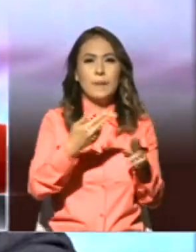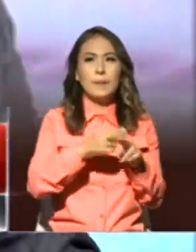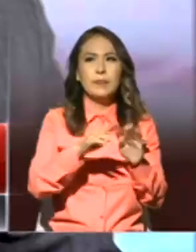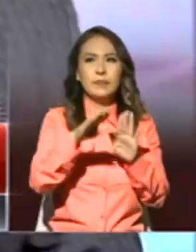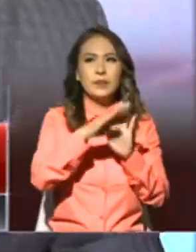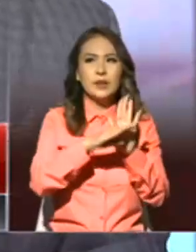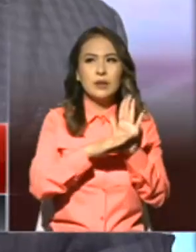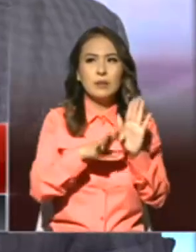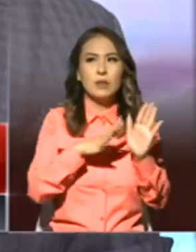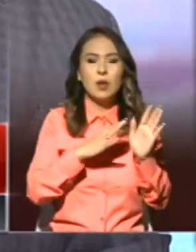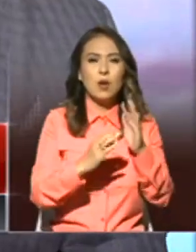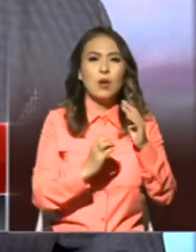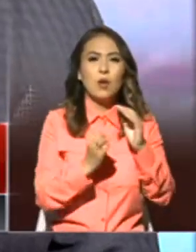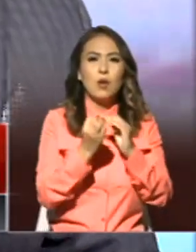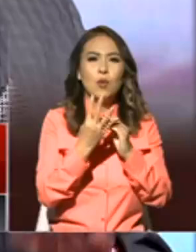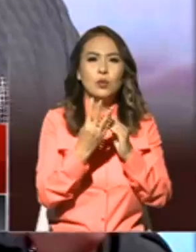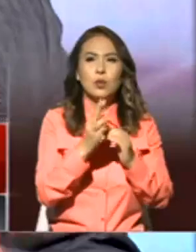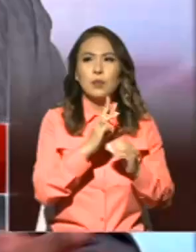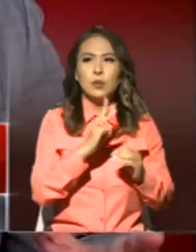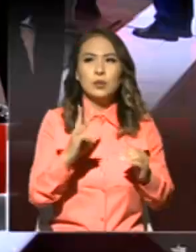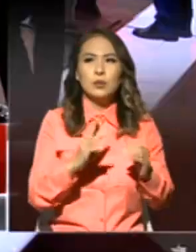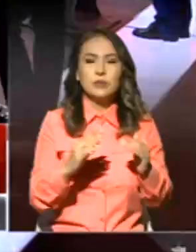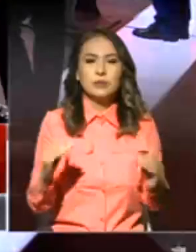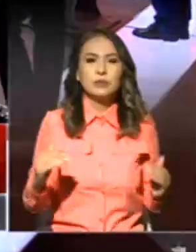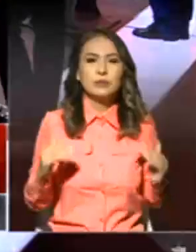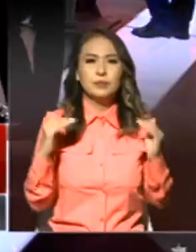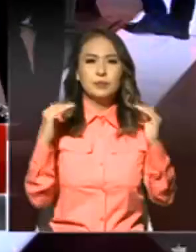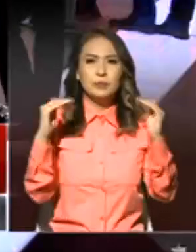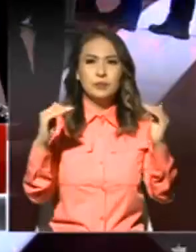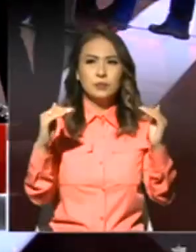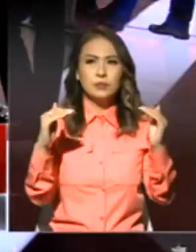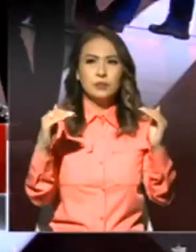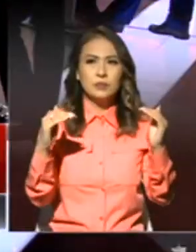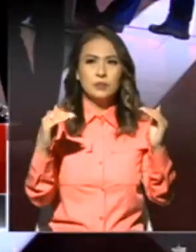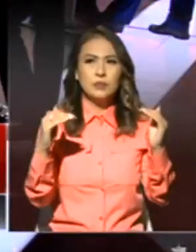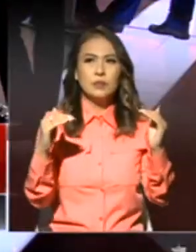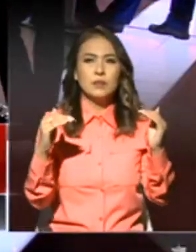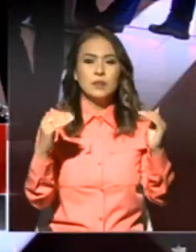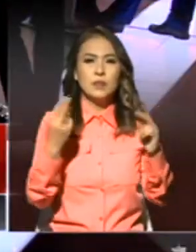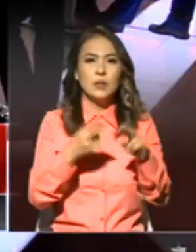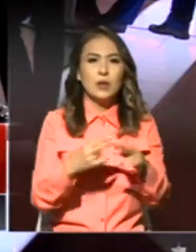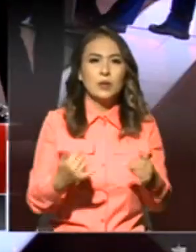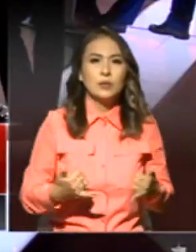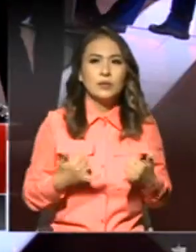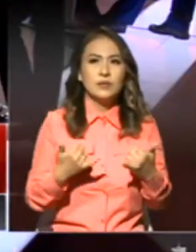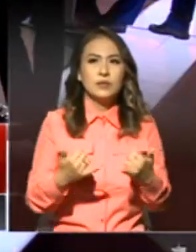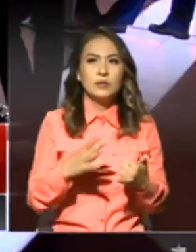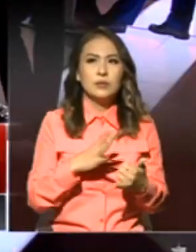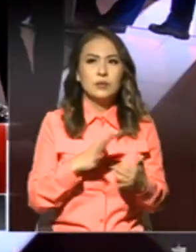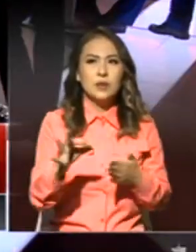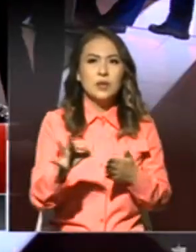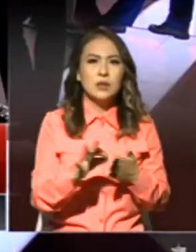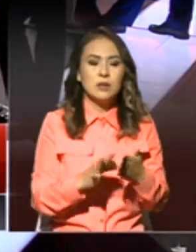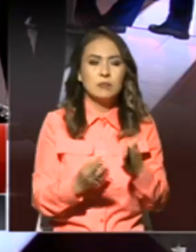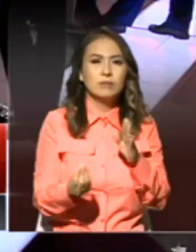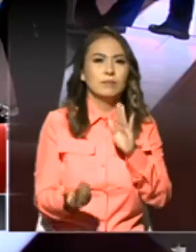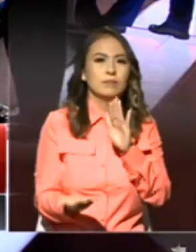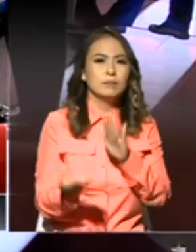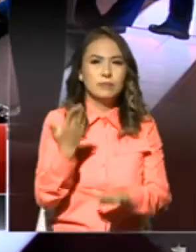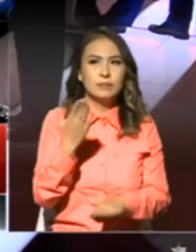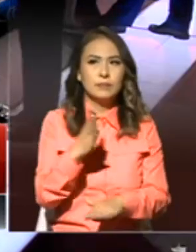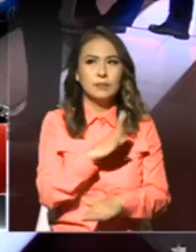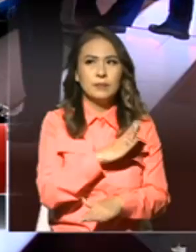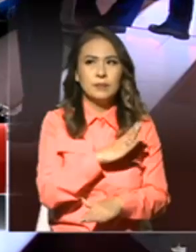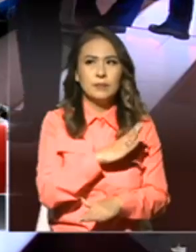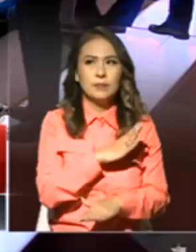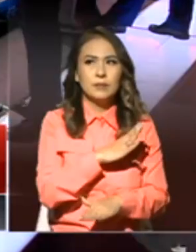да потолок 14 миллион болды. Ол 1000 адам нарыққа шығатын білген ұсынушылар, пәтер берушілер бірден тұрып та 14 миллионға көтерді бағаны. Нарықты